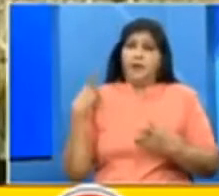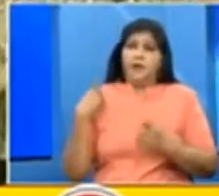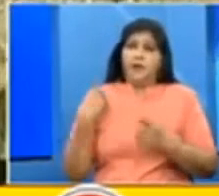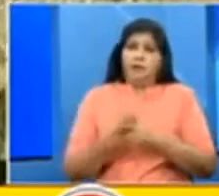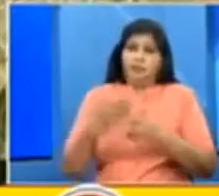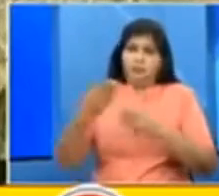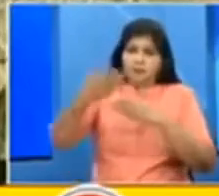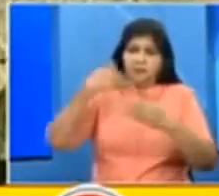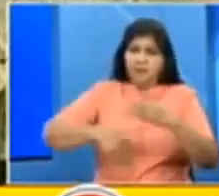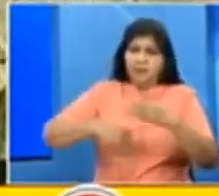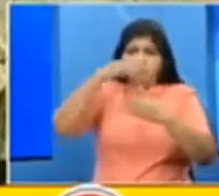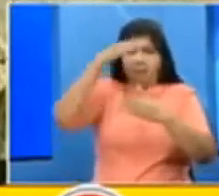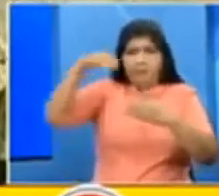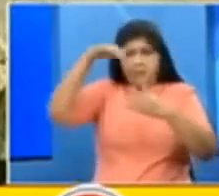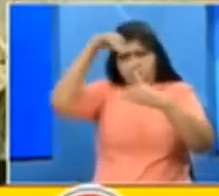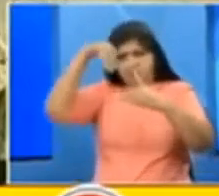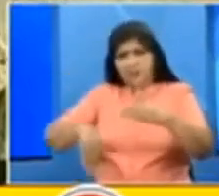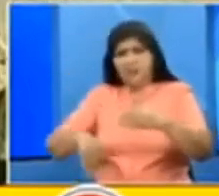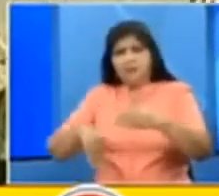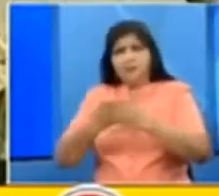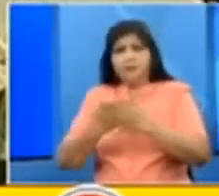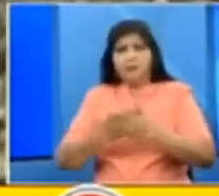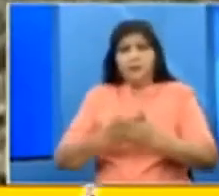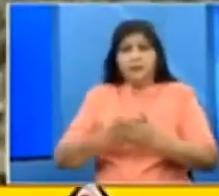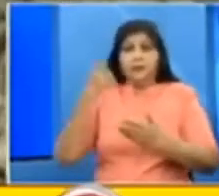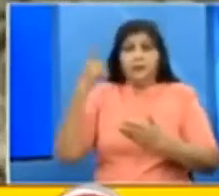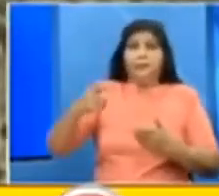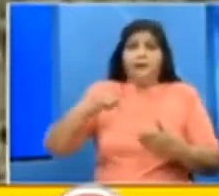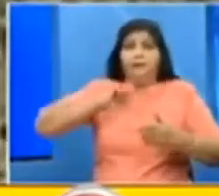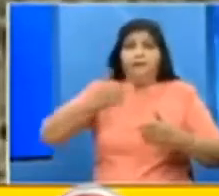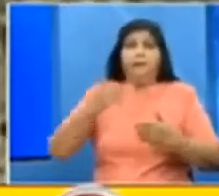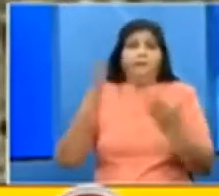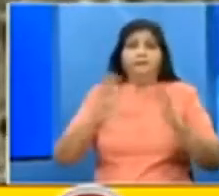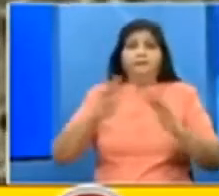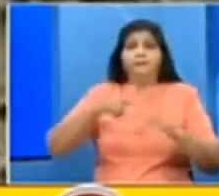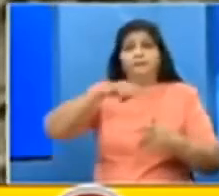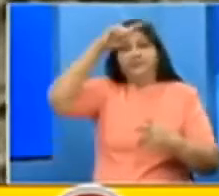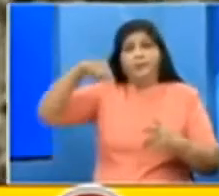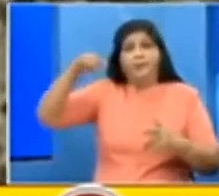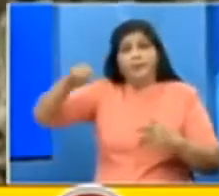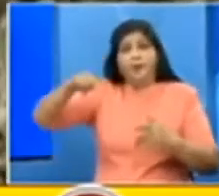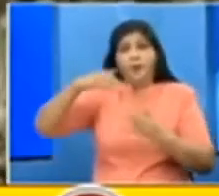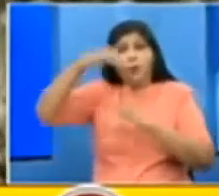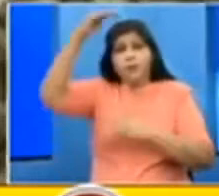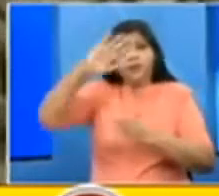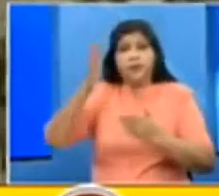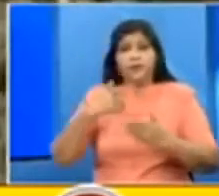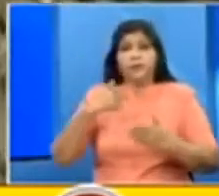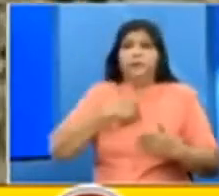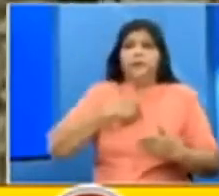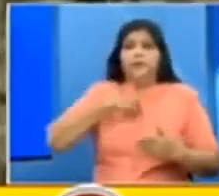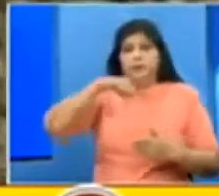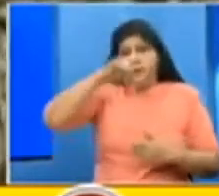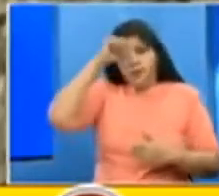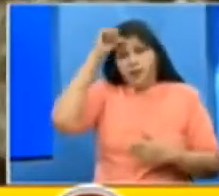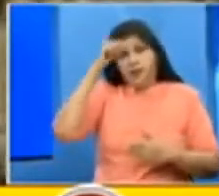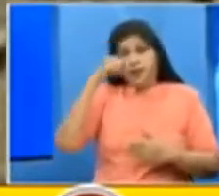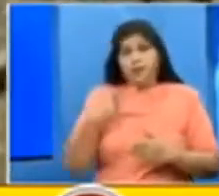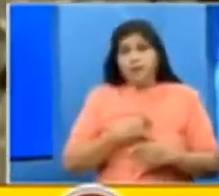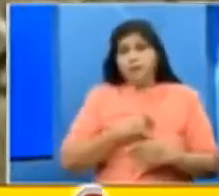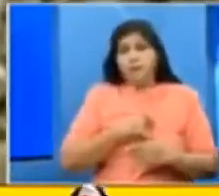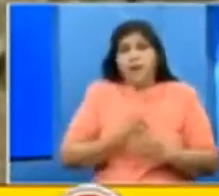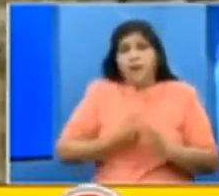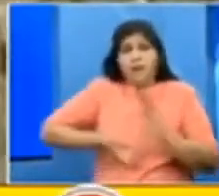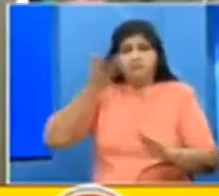लेकिन जीत पहाड़ की ऊंचाई की नहीं, भारत की सेनाओं के ऊंचे हौसले और सच्ची वीरता